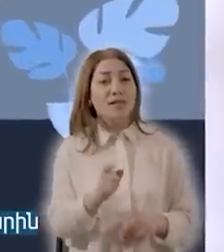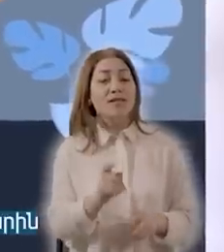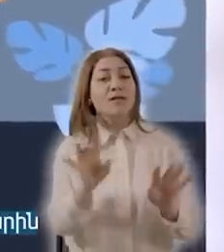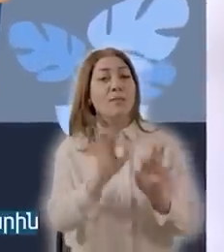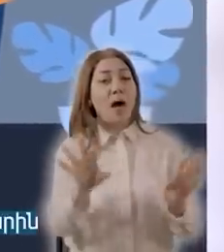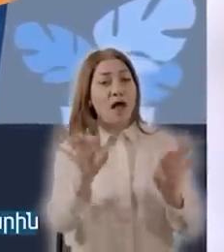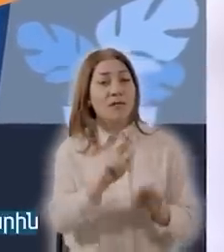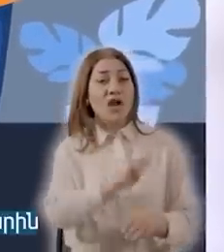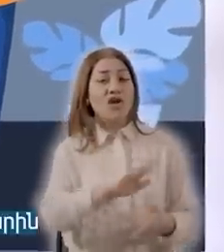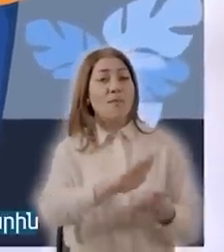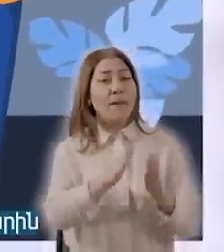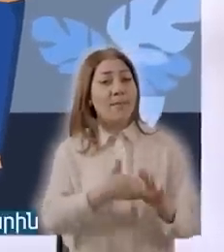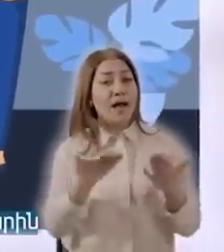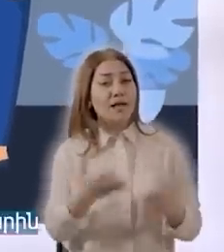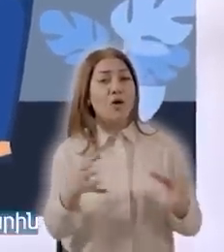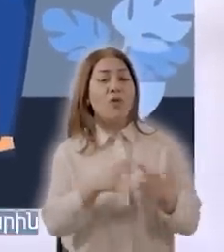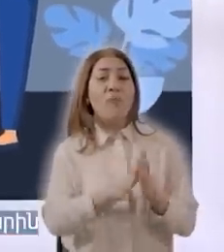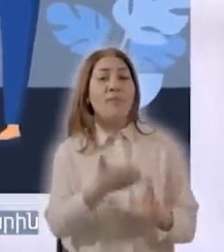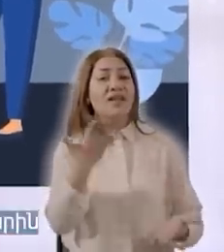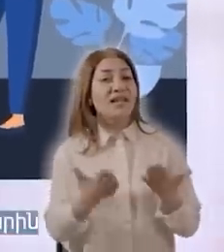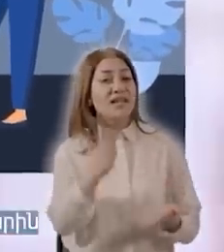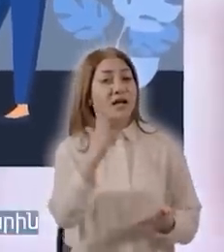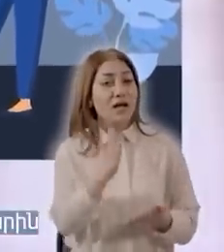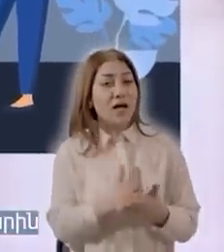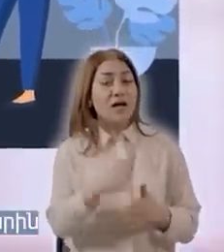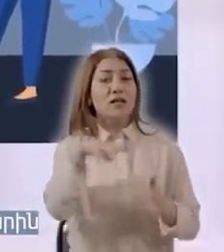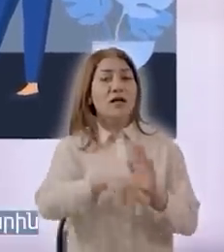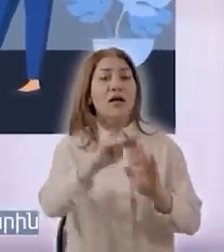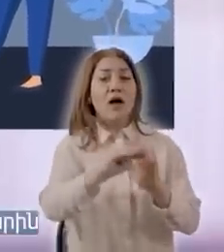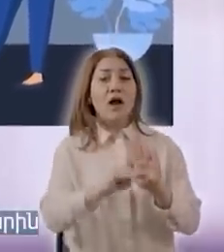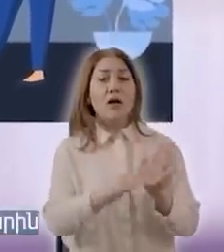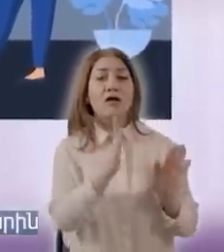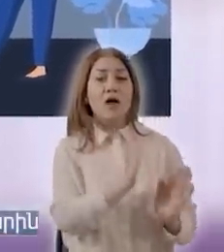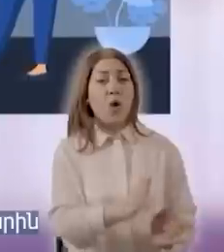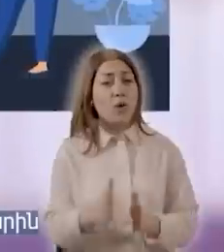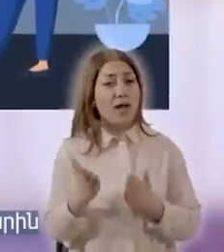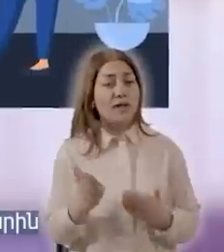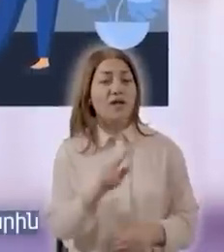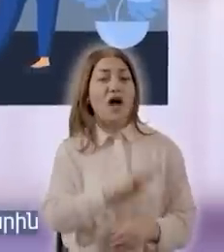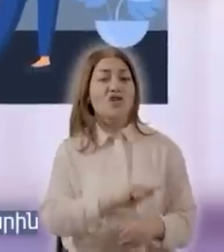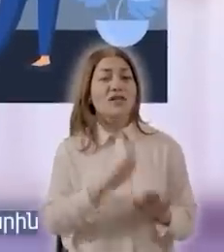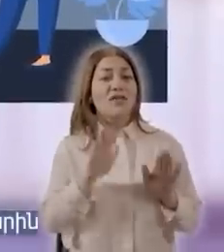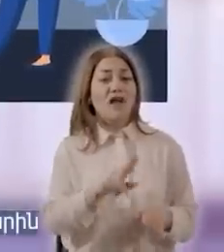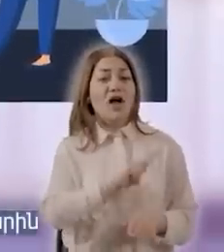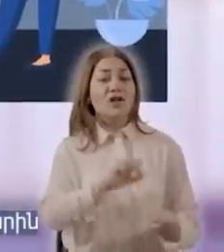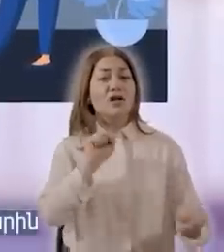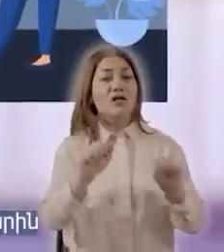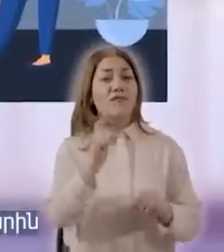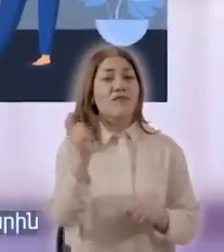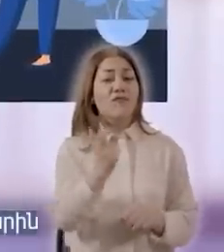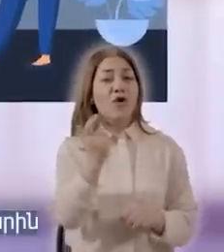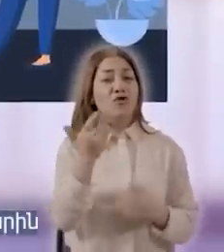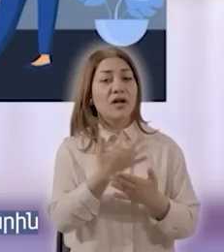աշխատանքի պայմաններին, կոլեկտիվ պայմանագրին, նրա արկայության դեպքում ներքին կարգապահական կանոններին, աշխատավայրում նրա աշխատանքը կանոնակարգող